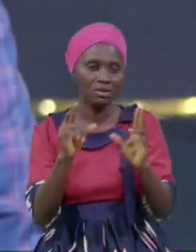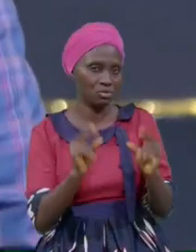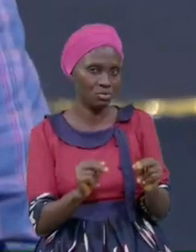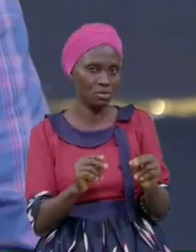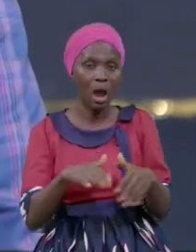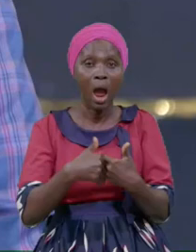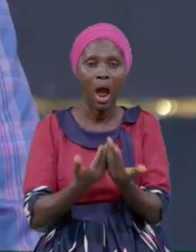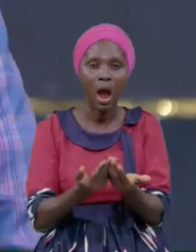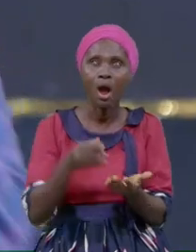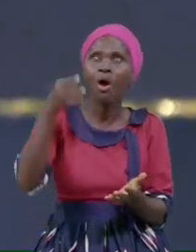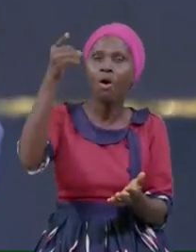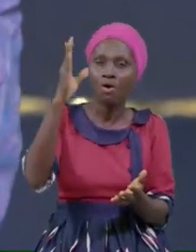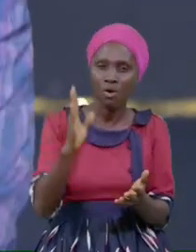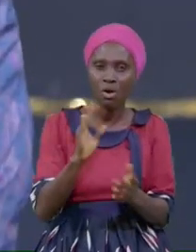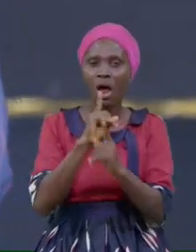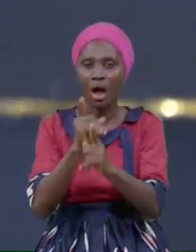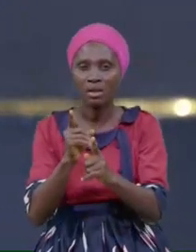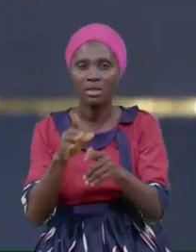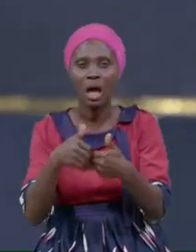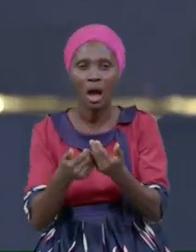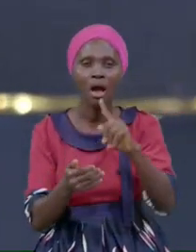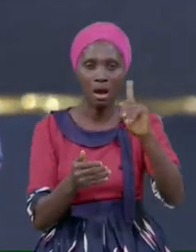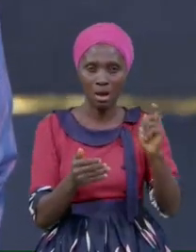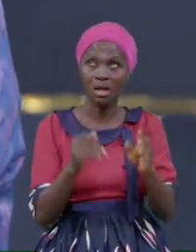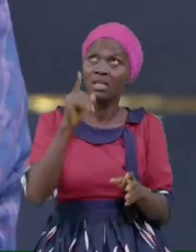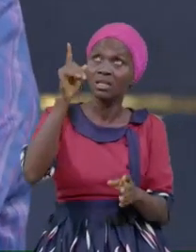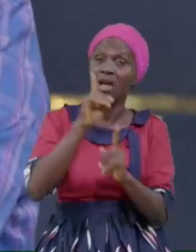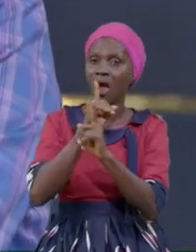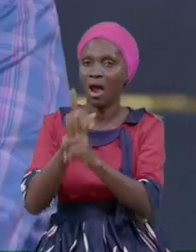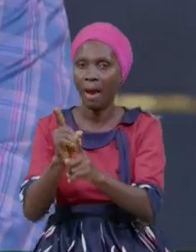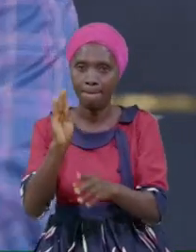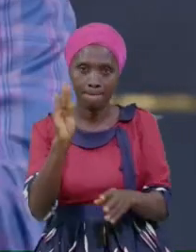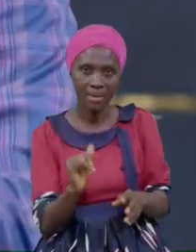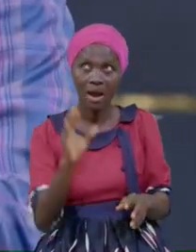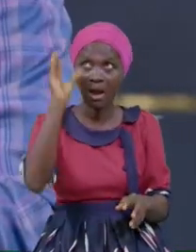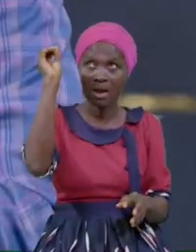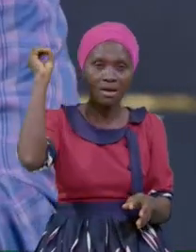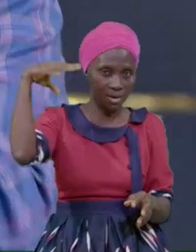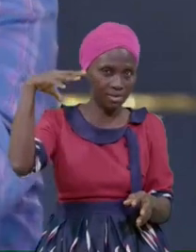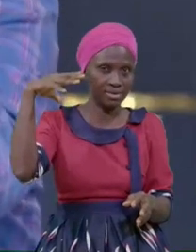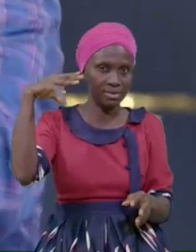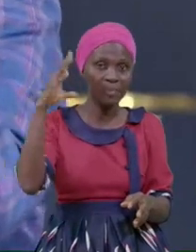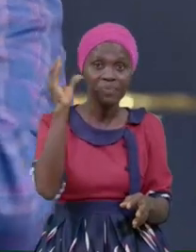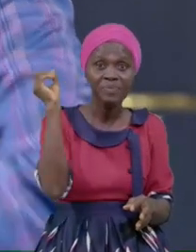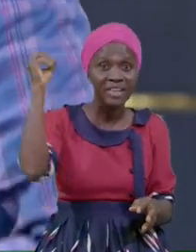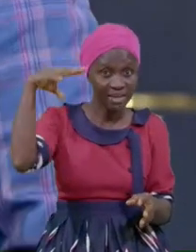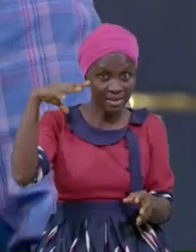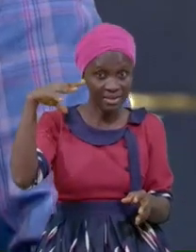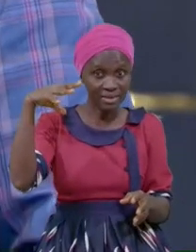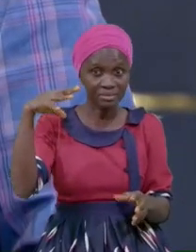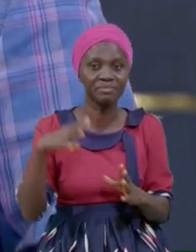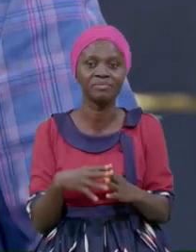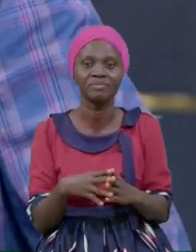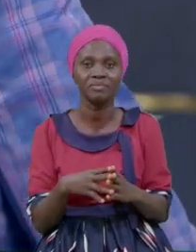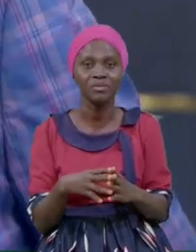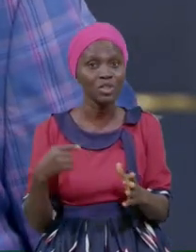Dieu répond-il? Il répond par la grâce. La grâce. Et nous